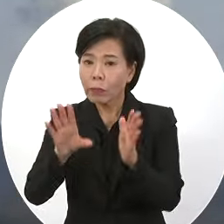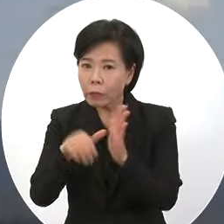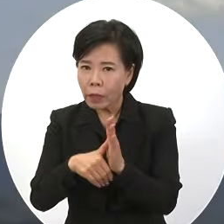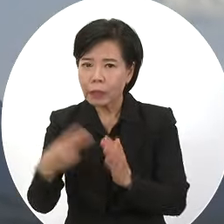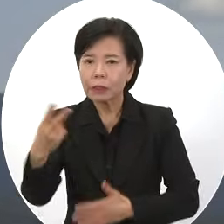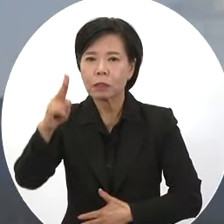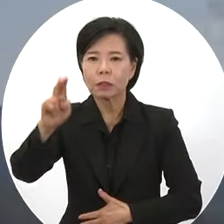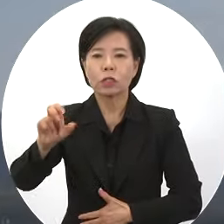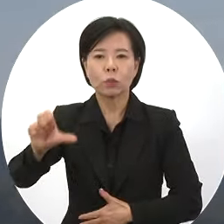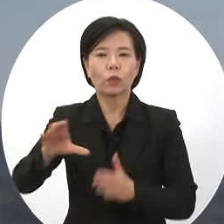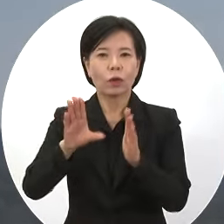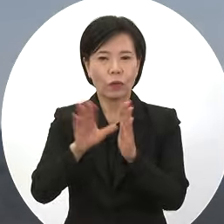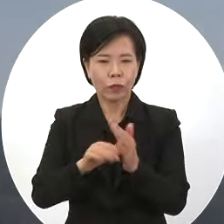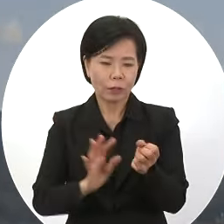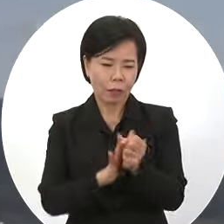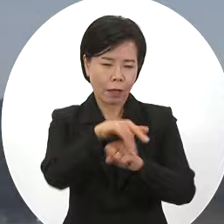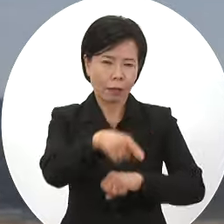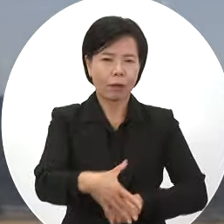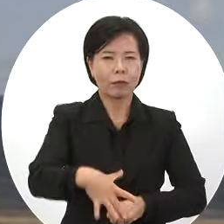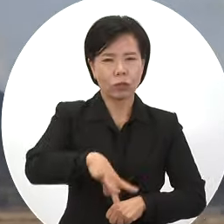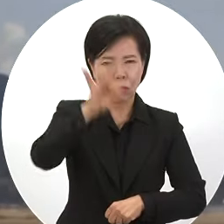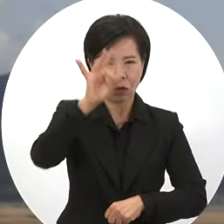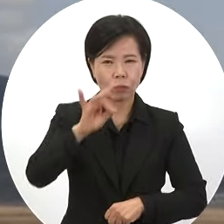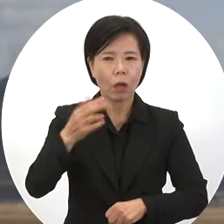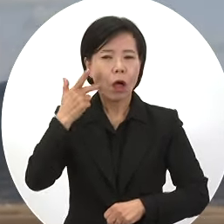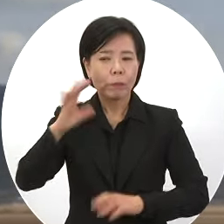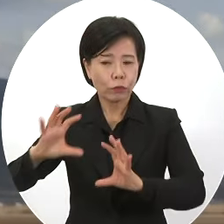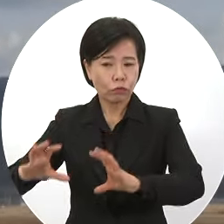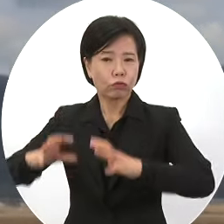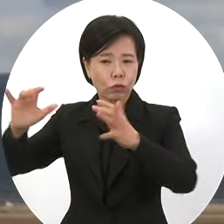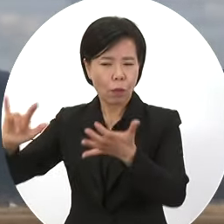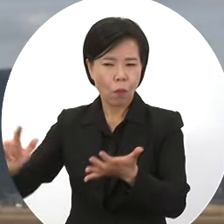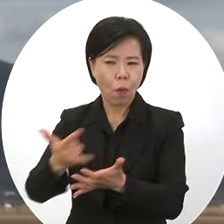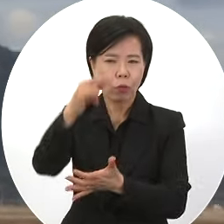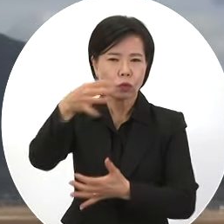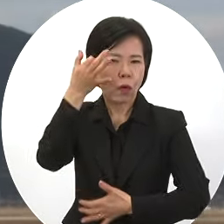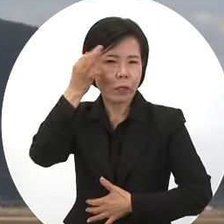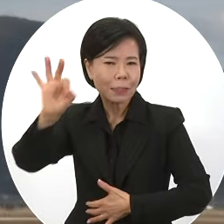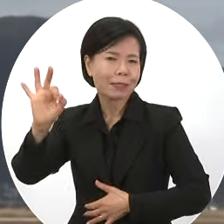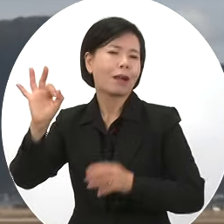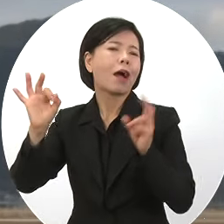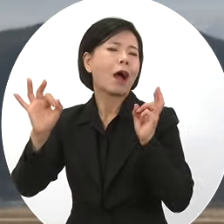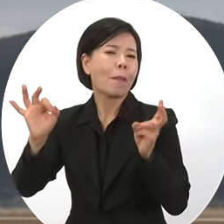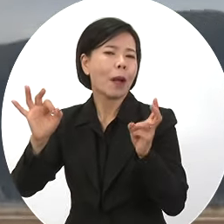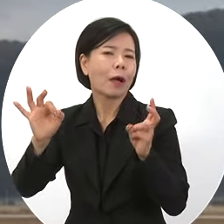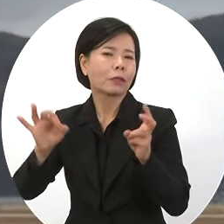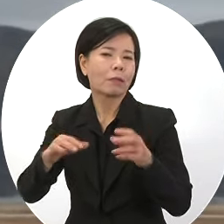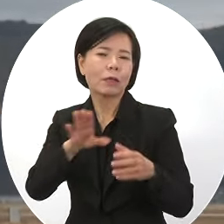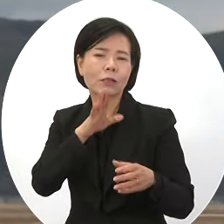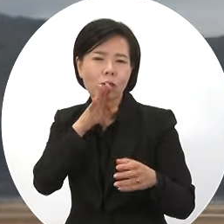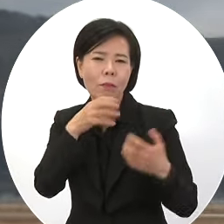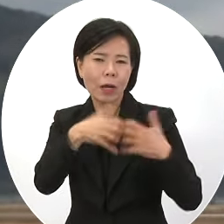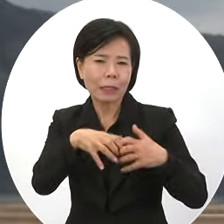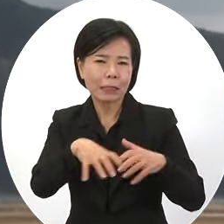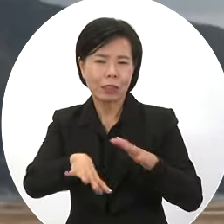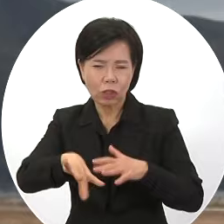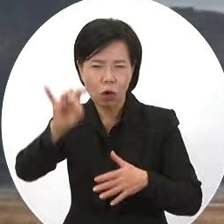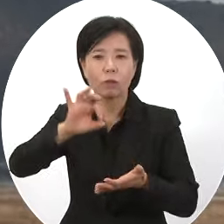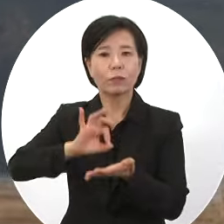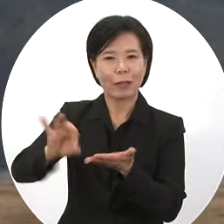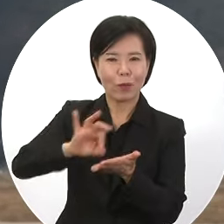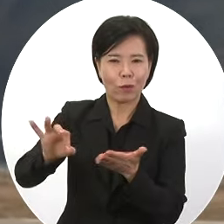실증은 2025년 세계 최초로 미국 연방항공청 인증이 예상되는 실제 기체를 국내에서